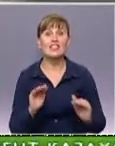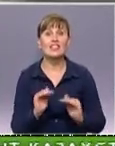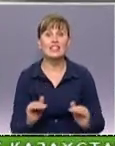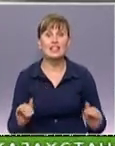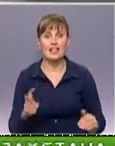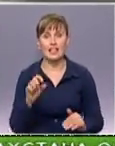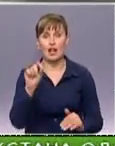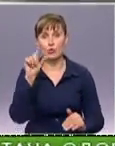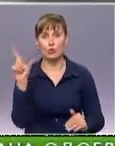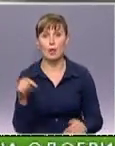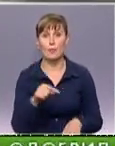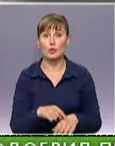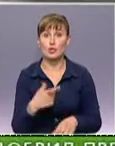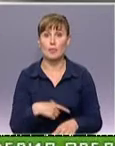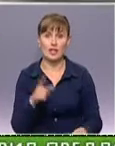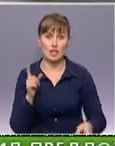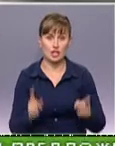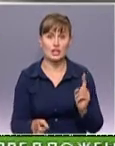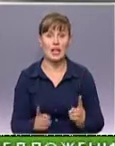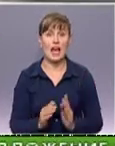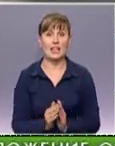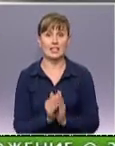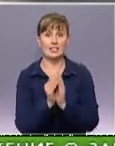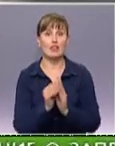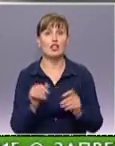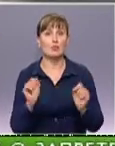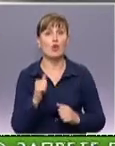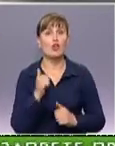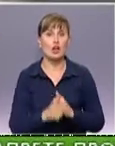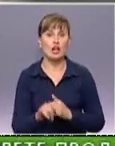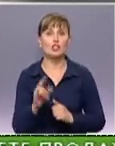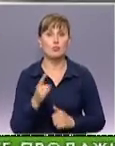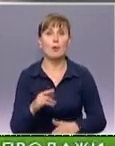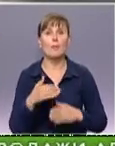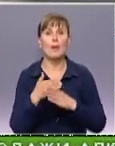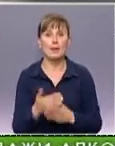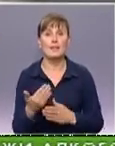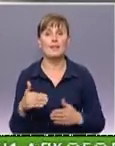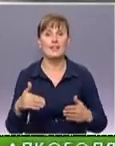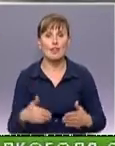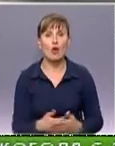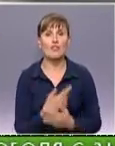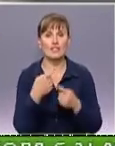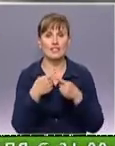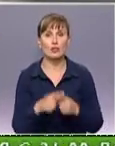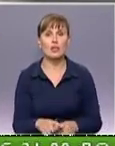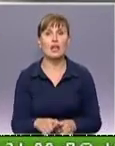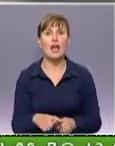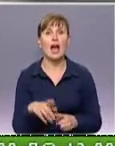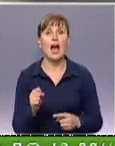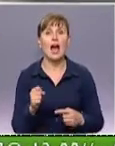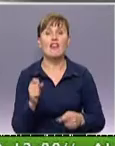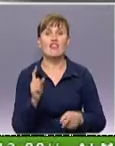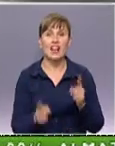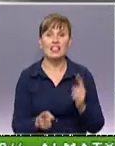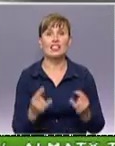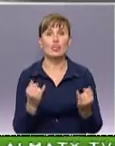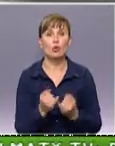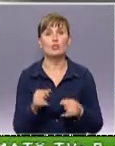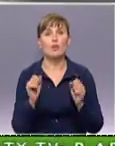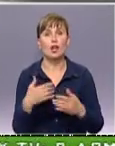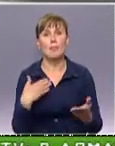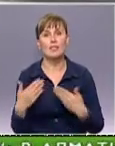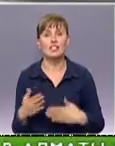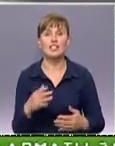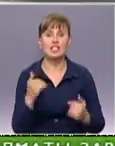«Дети на Луне». Почувствовать себя настоящим астронавтом смог каждый ребенок. Помогли им в этом новые технологии. А в реальности гости